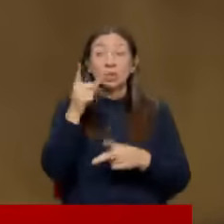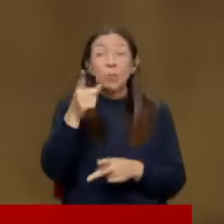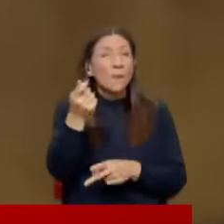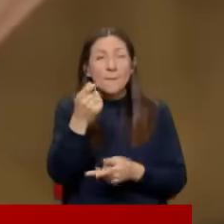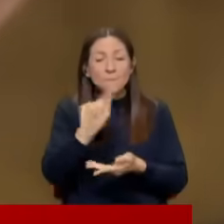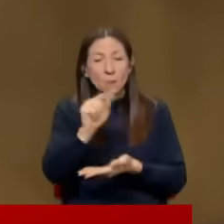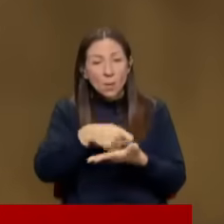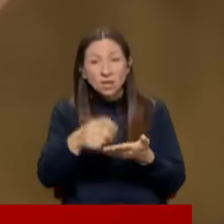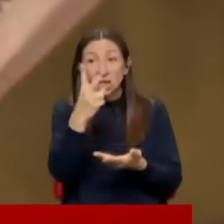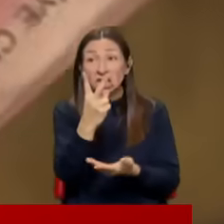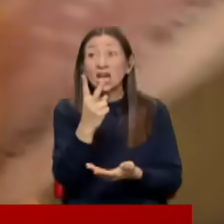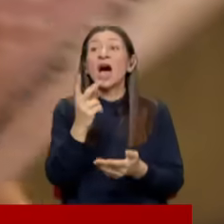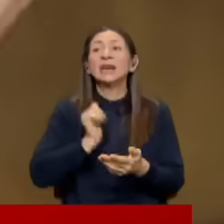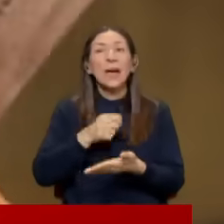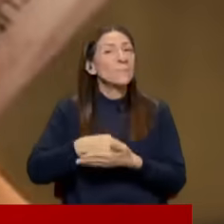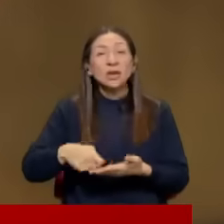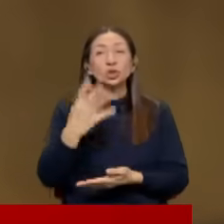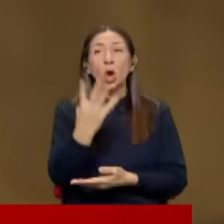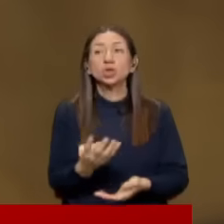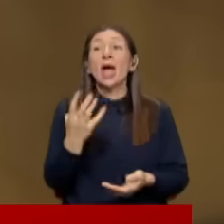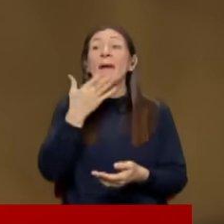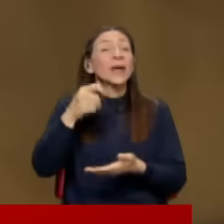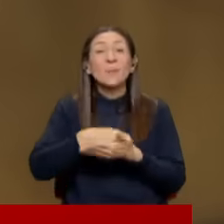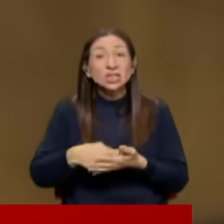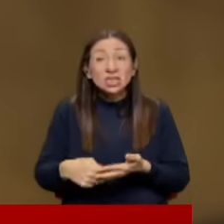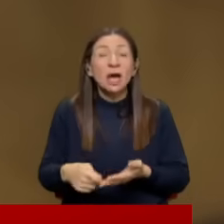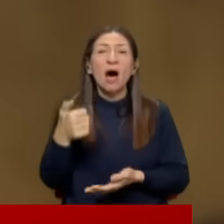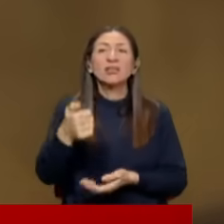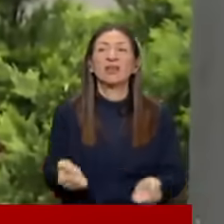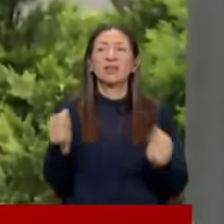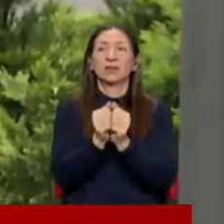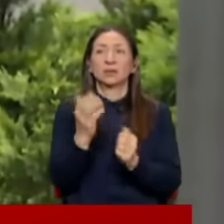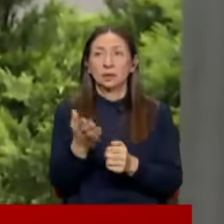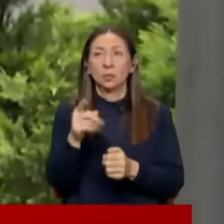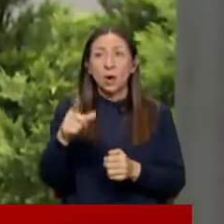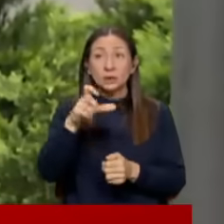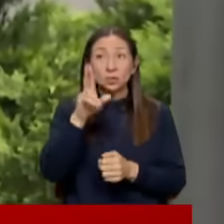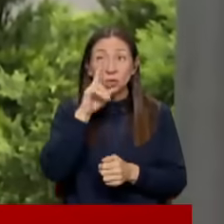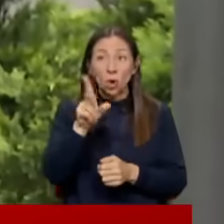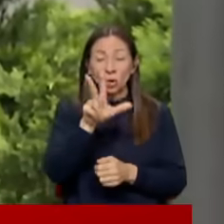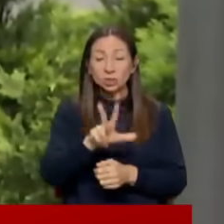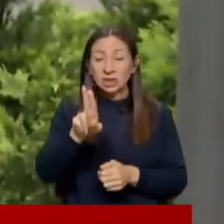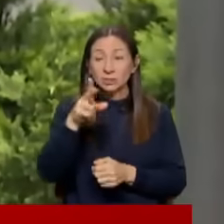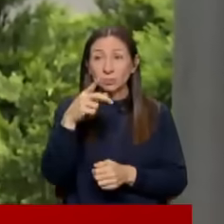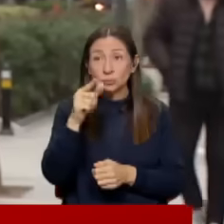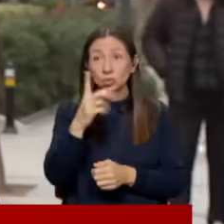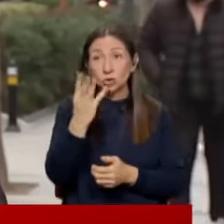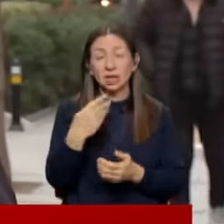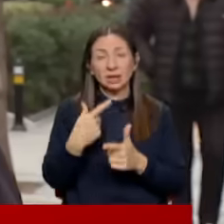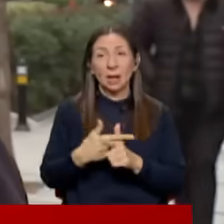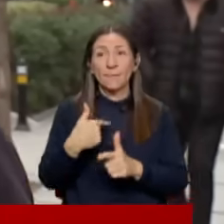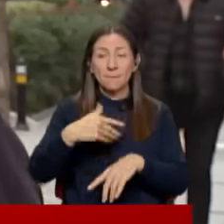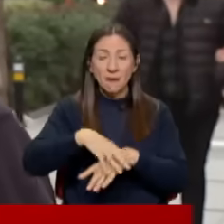rakam memur maaşının 2, asgari ücretin 4, emekli maaşının ise 6 katı. Bu ayın sonunda 37,5 olacak kira.